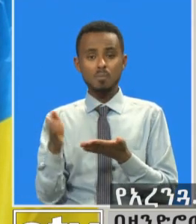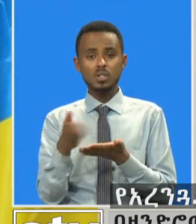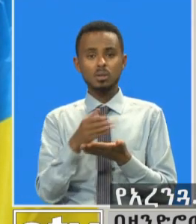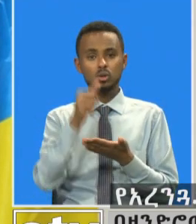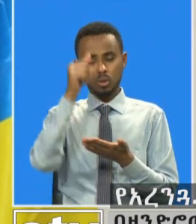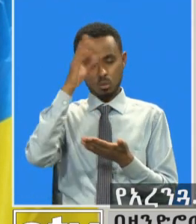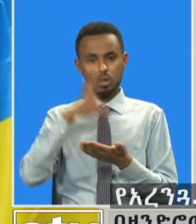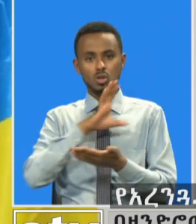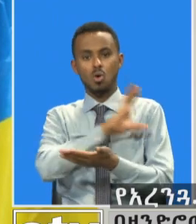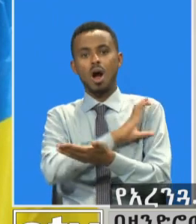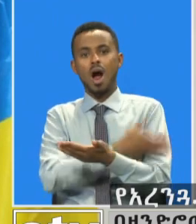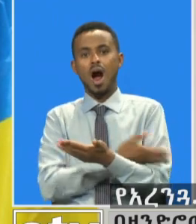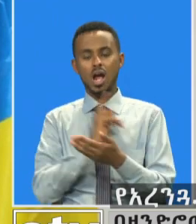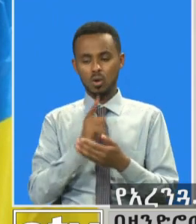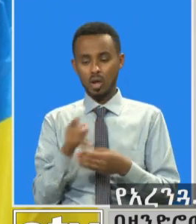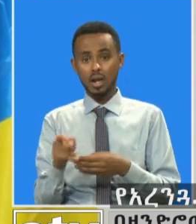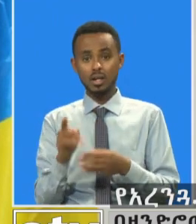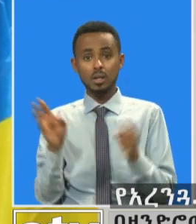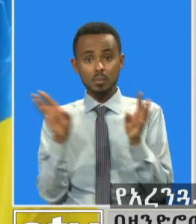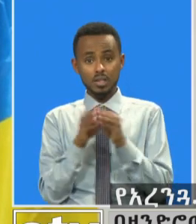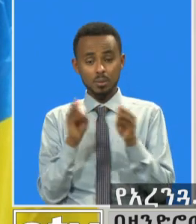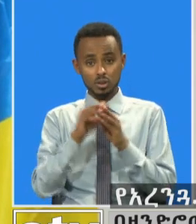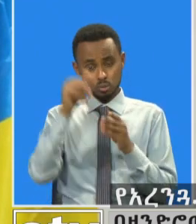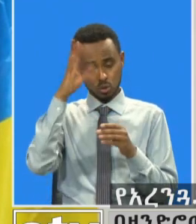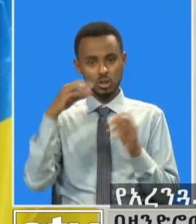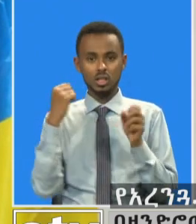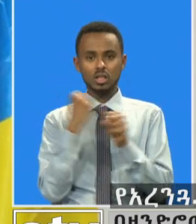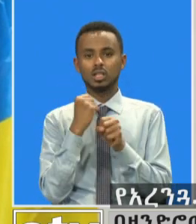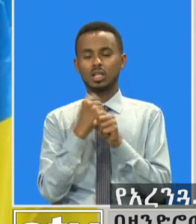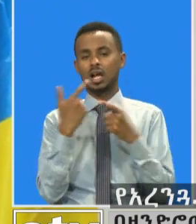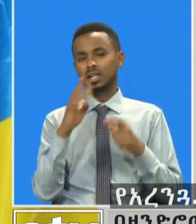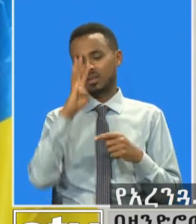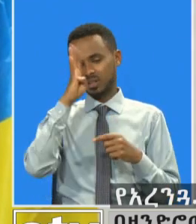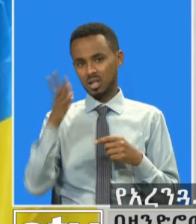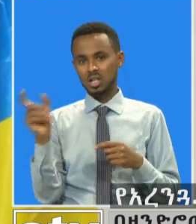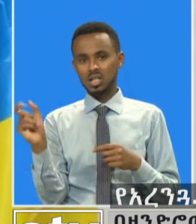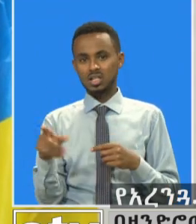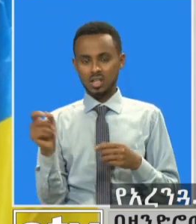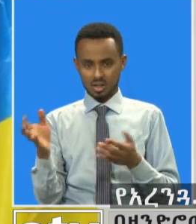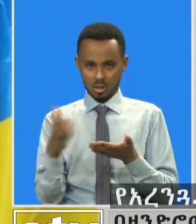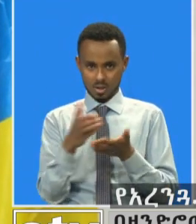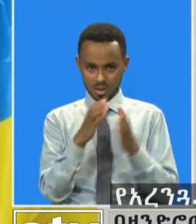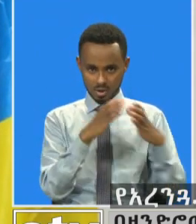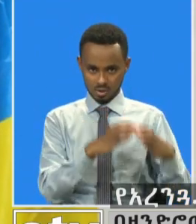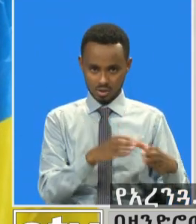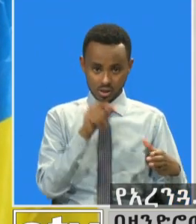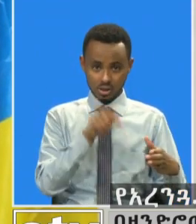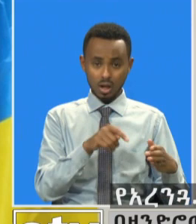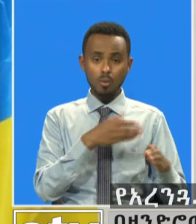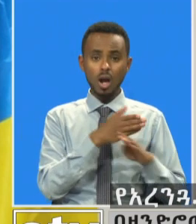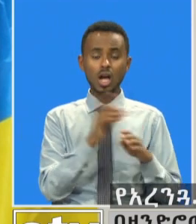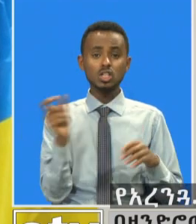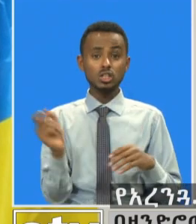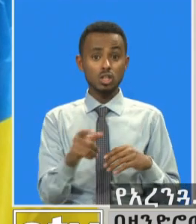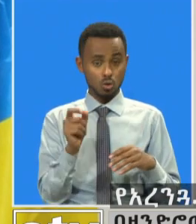የሚሰበሰበው በሰው ነው። ያን የሚሰበሰቡ ሰዎች ስራ እድል ይፈጠርላቸዋል። ዘር ይሰበሰባል። ከዛ በኋላ